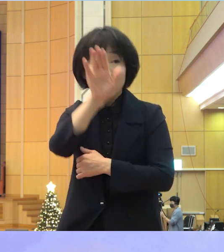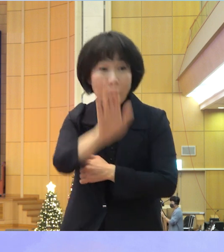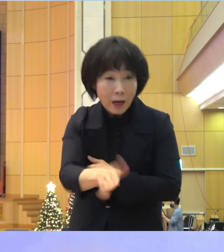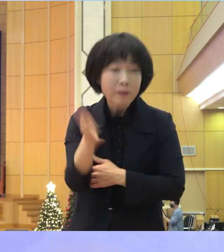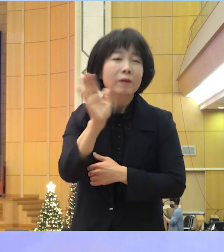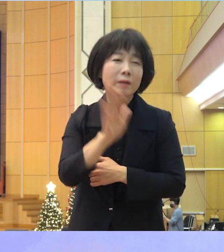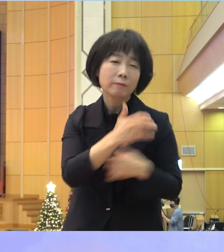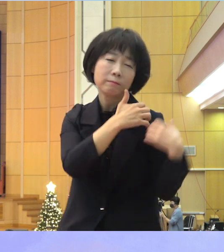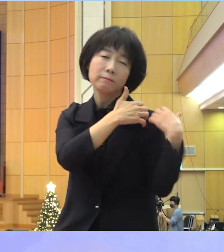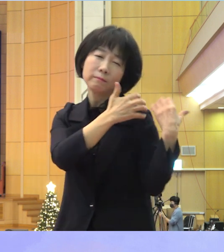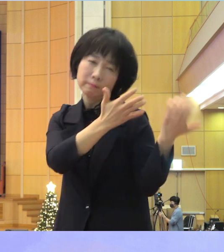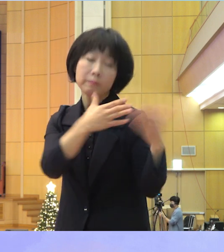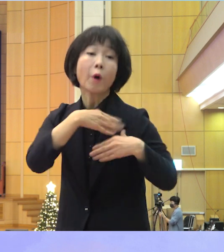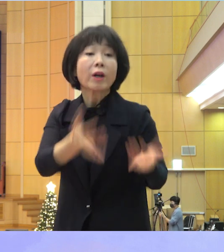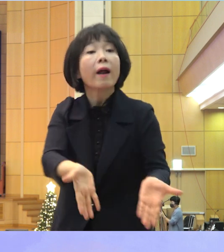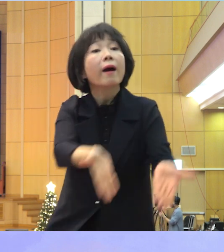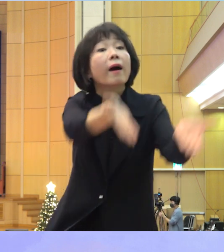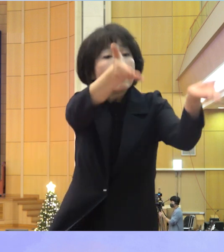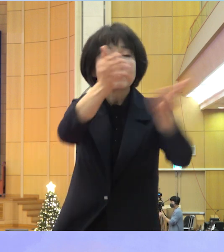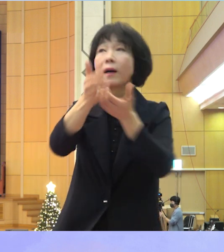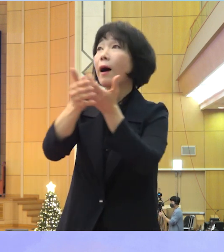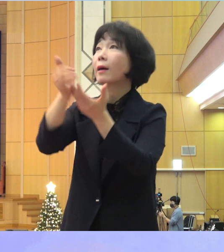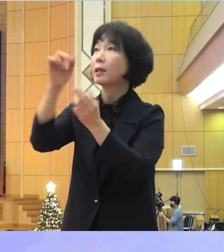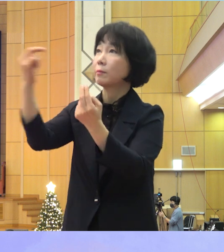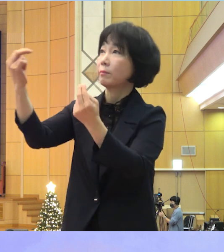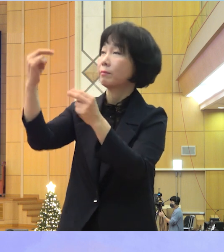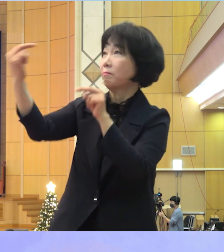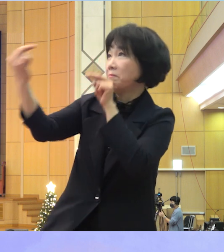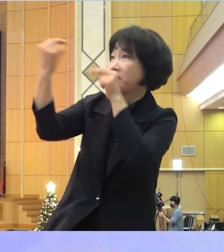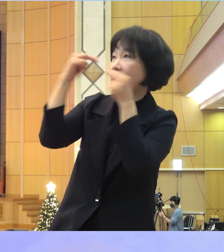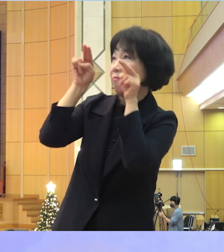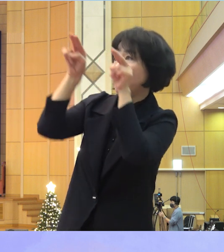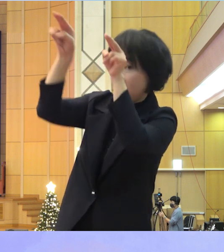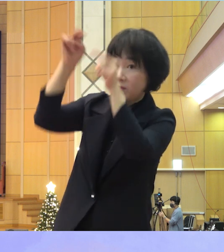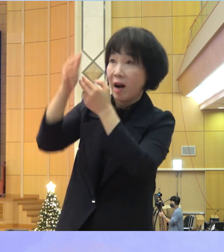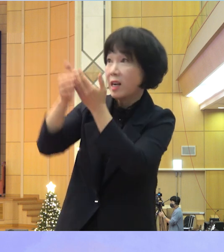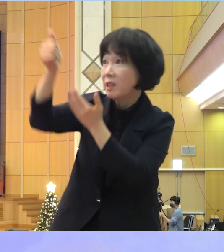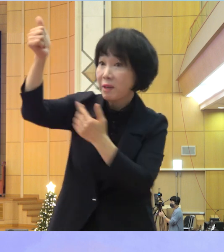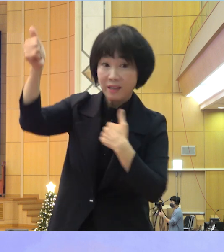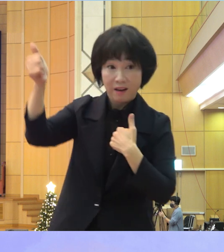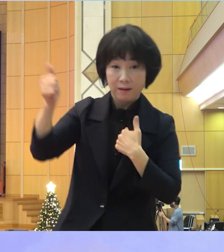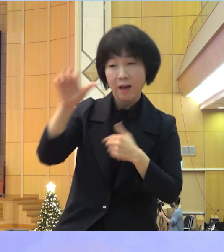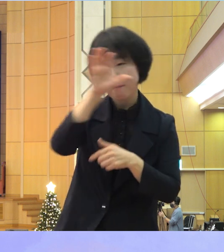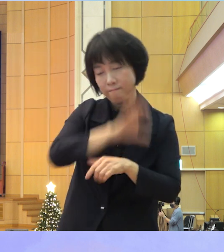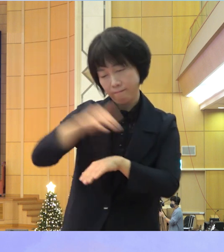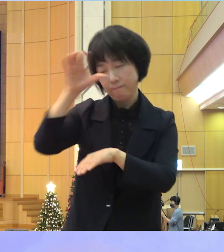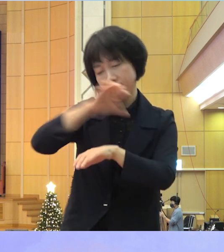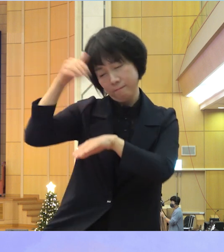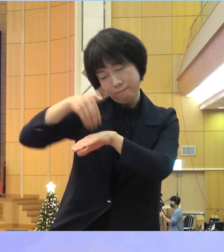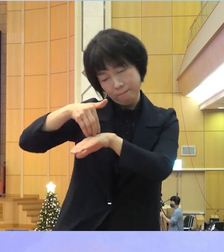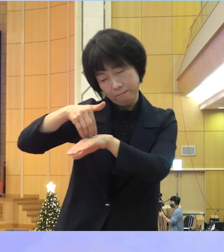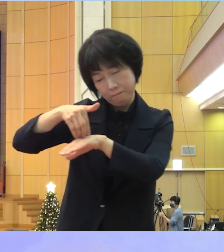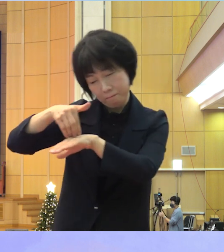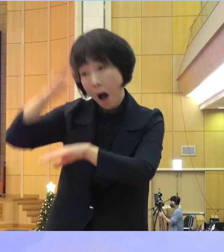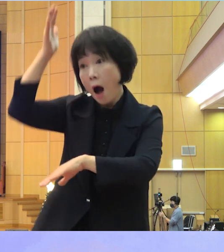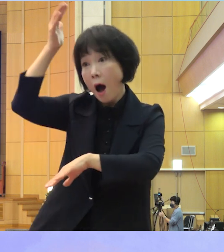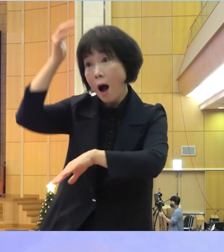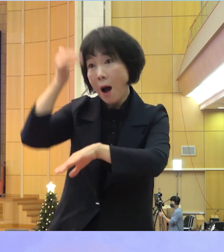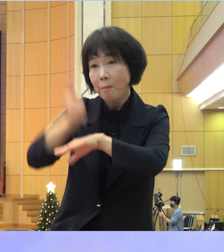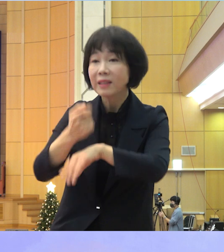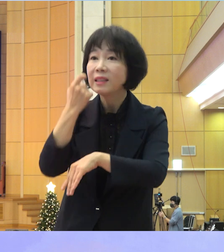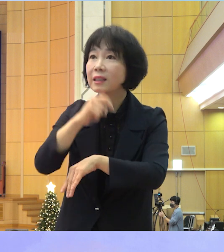하나님은 나의 가는 길을 아시나니 나를 단련한 후에 정금같이 되게